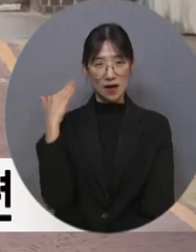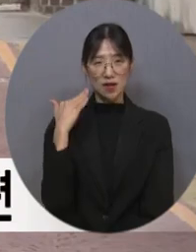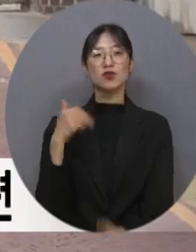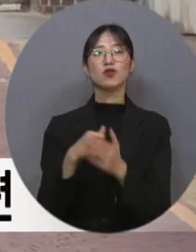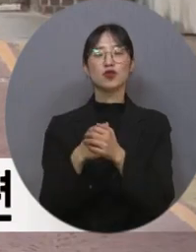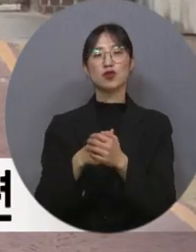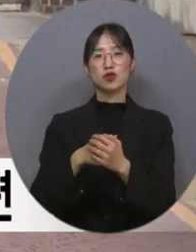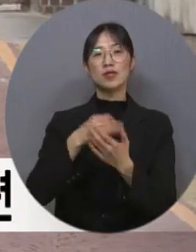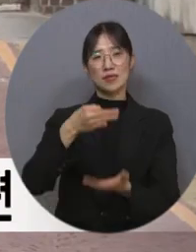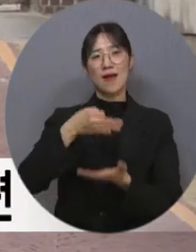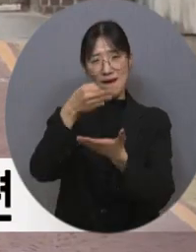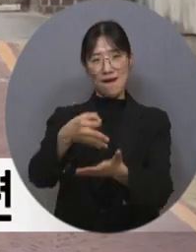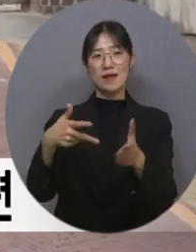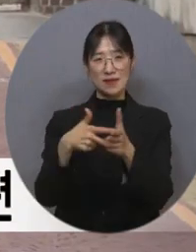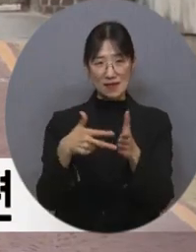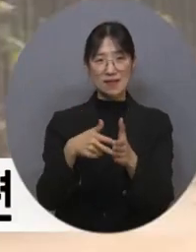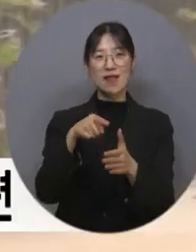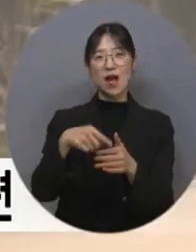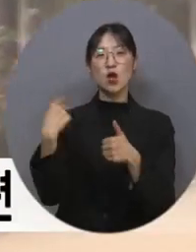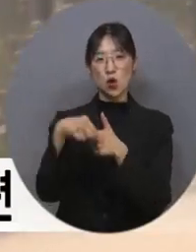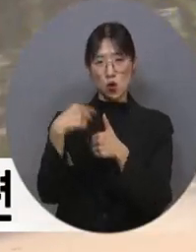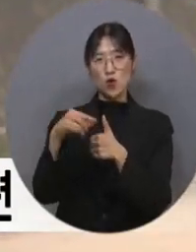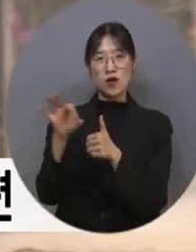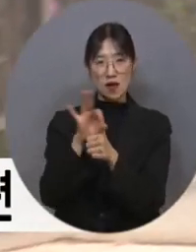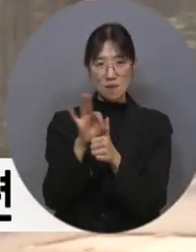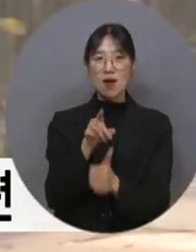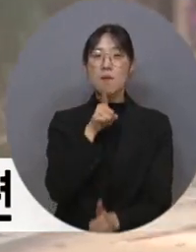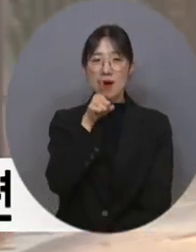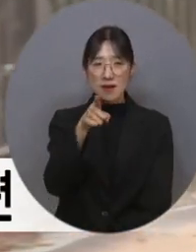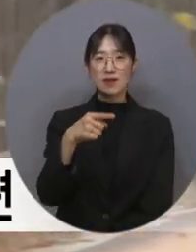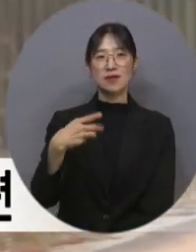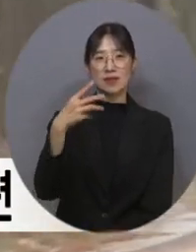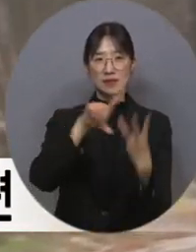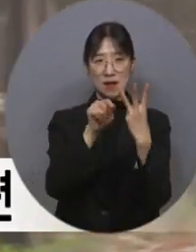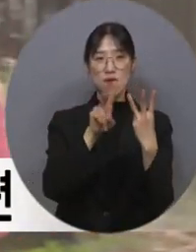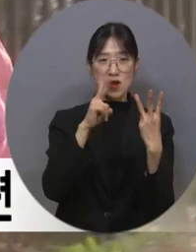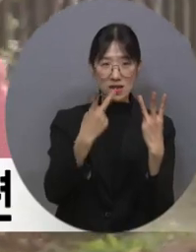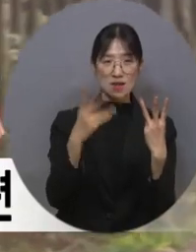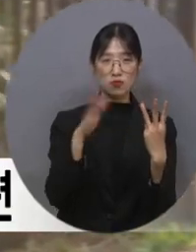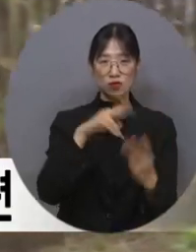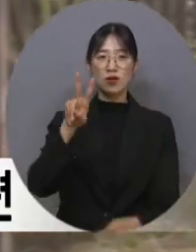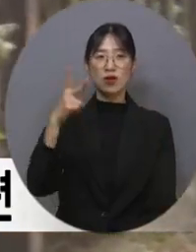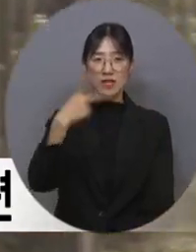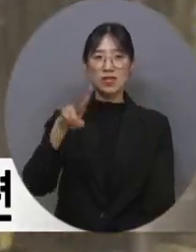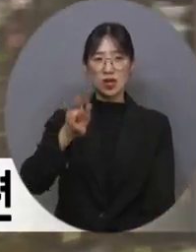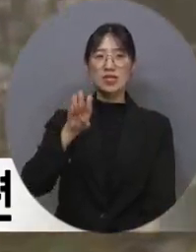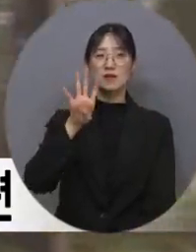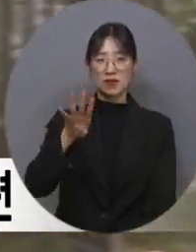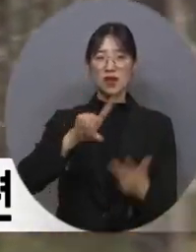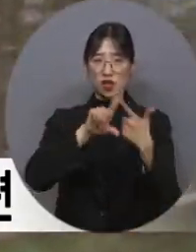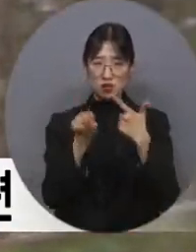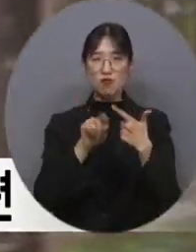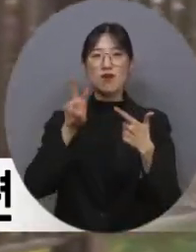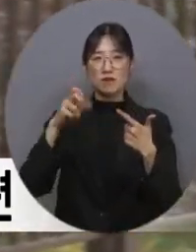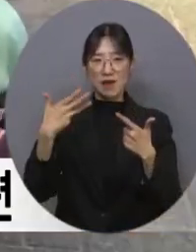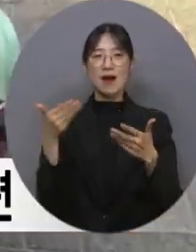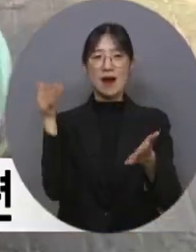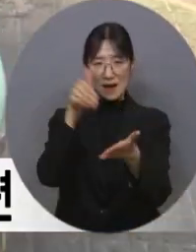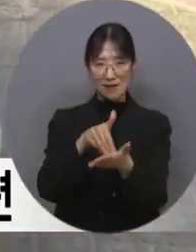한국장학재단이 교육급여 바우처 신청을 3월 2일부터 2024년 6월 28일까지 접수한다고